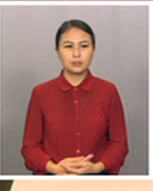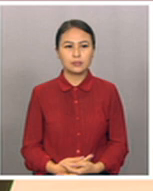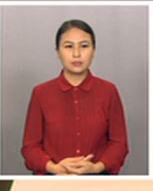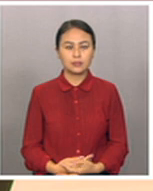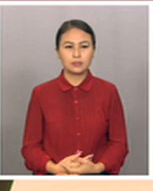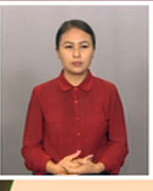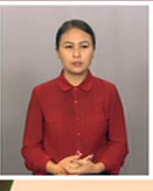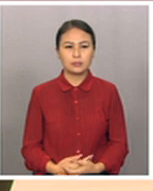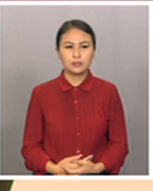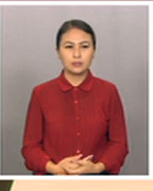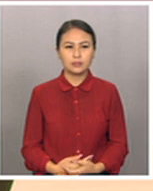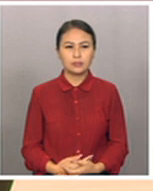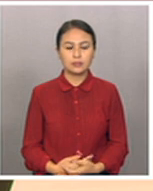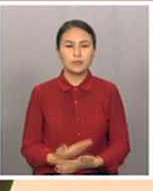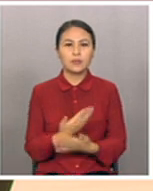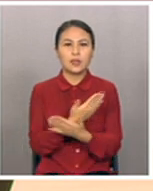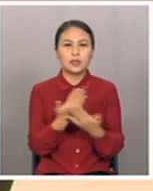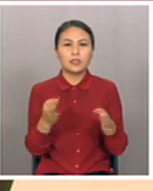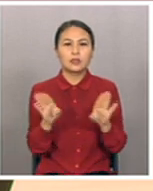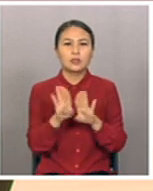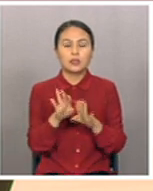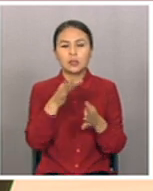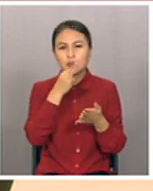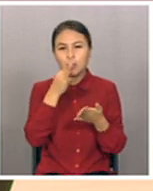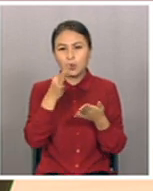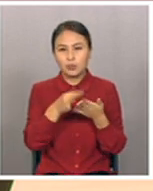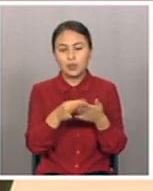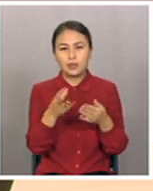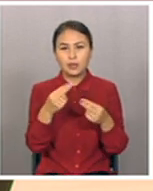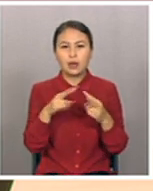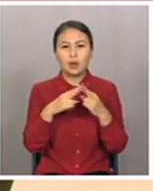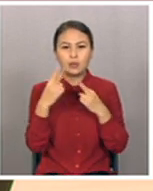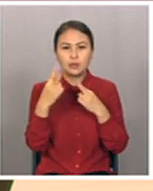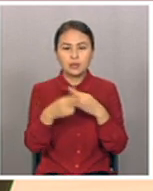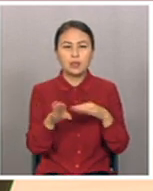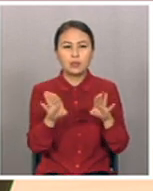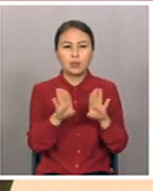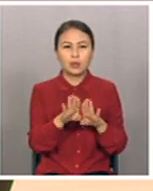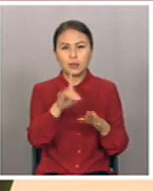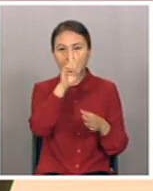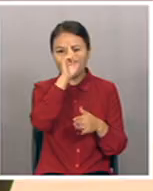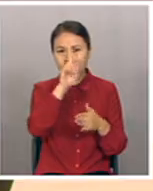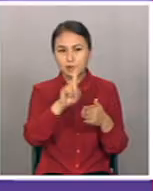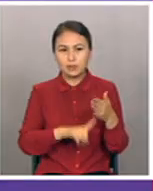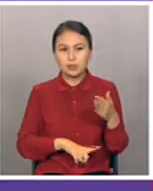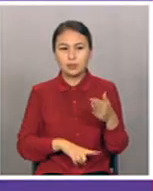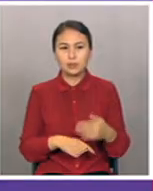Жарайсыңдар, балалар. Сендердің де жауаптарын дәл осындай болғандығына сенімдімін.